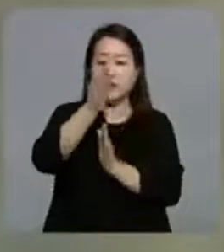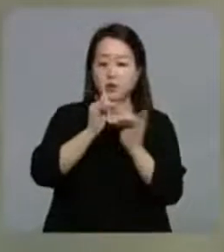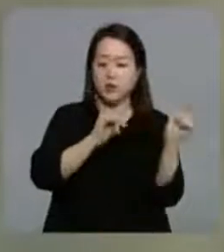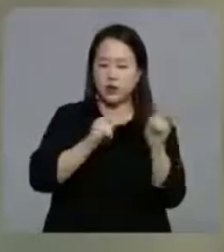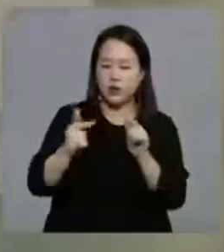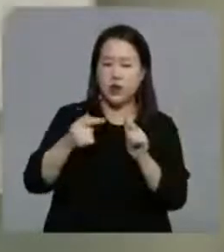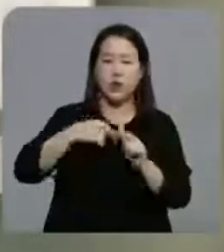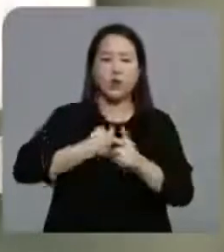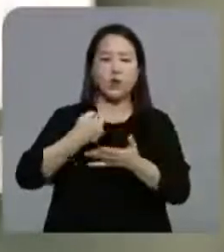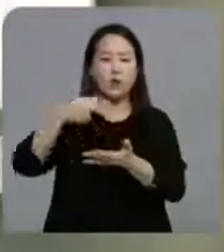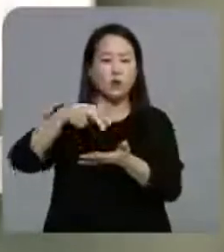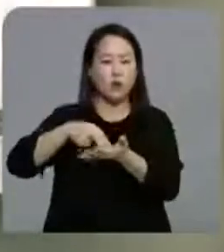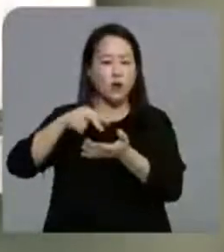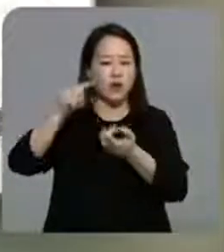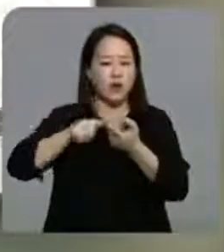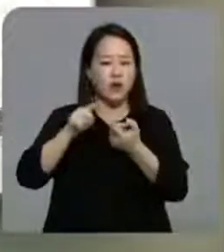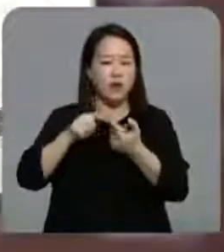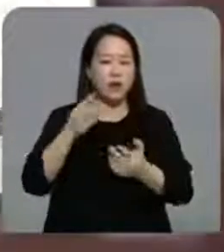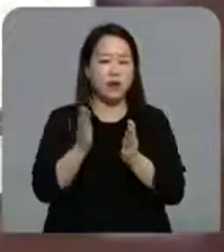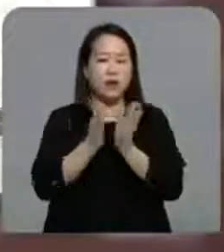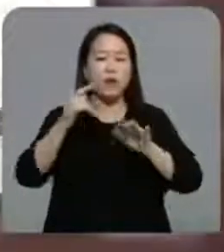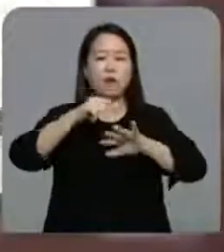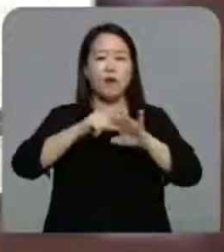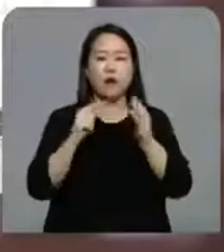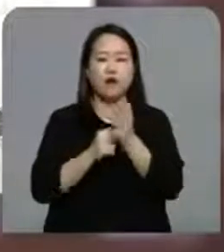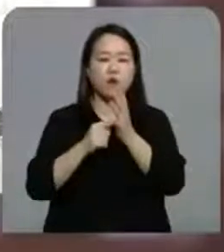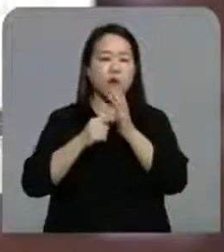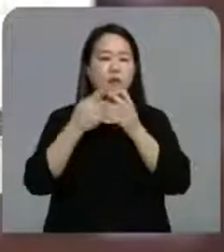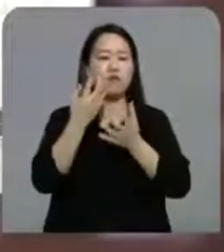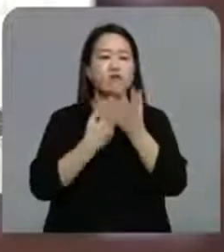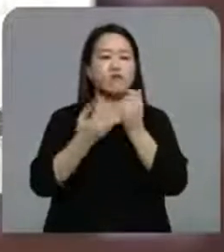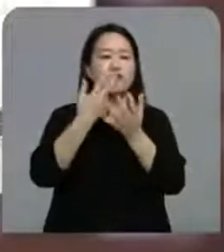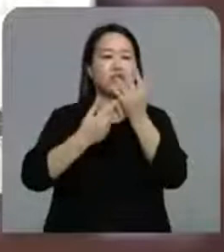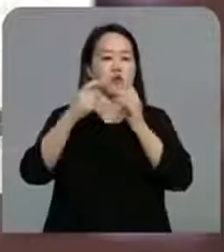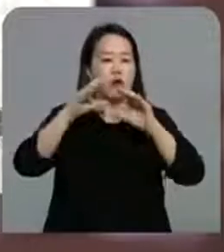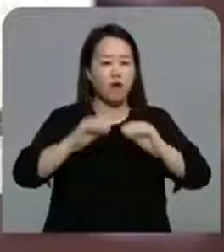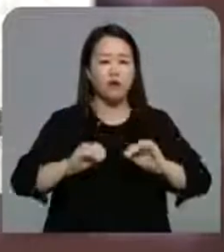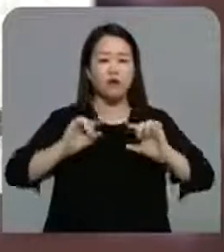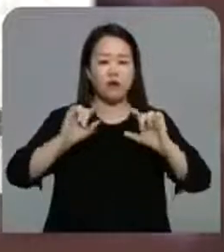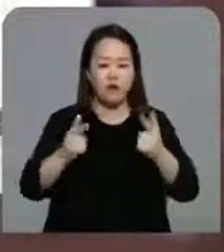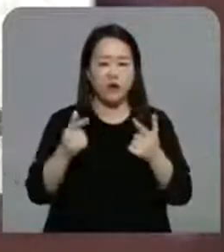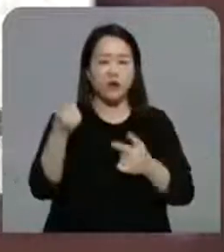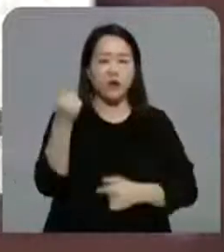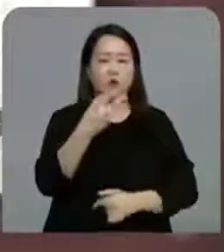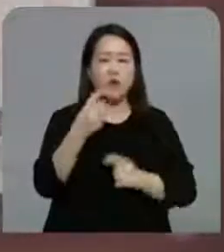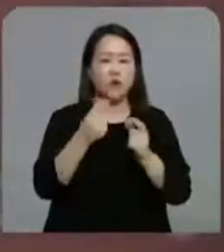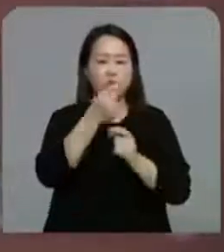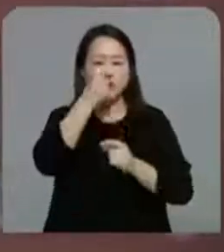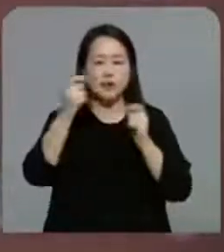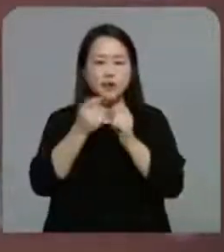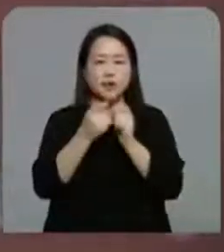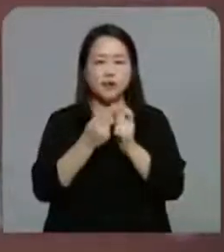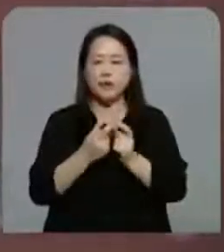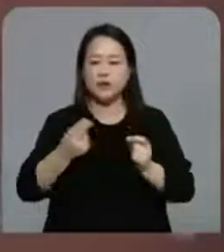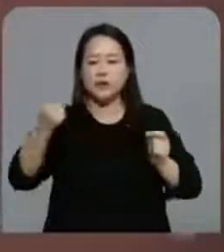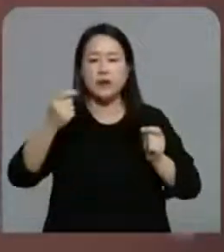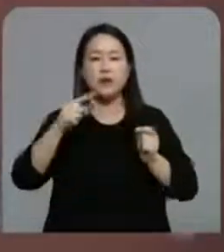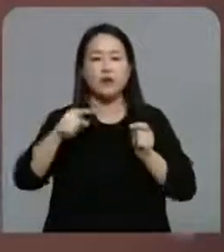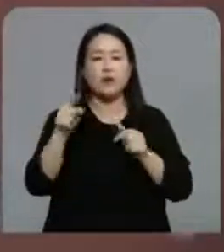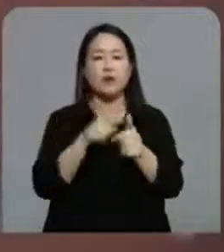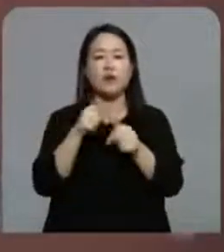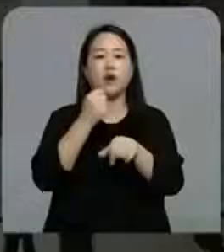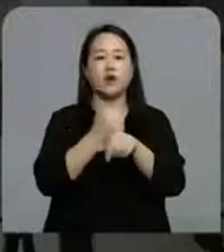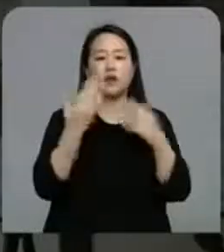평범한 노동자의 어떤 김순환 선생은 친히 교육을 하던 학교에 부르 진로 징역 10년을 선고 받습니다